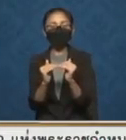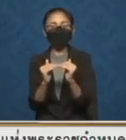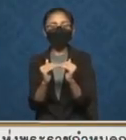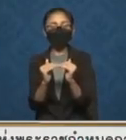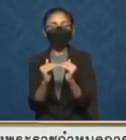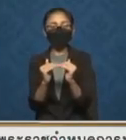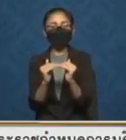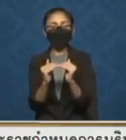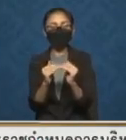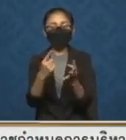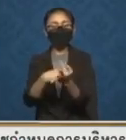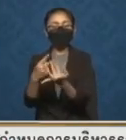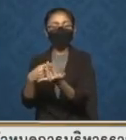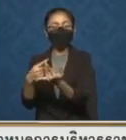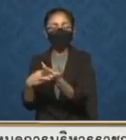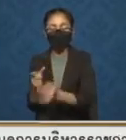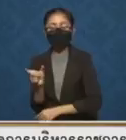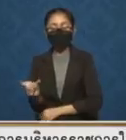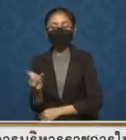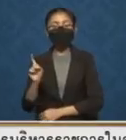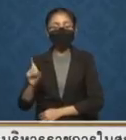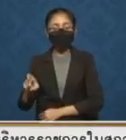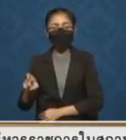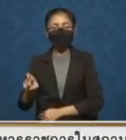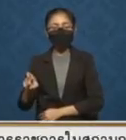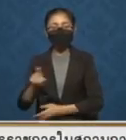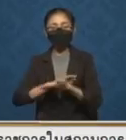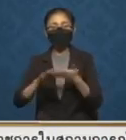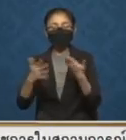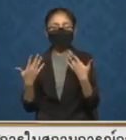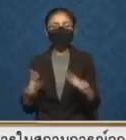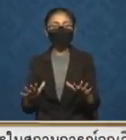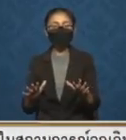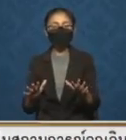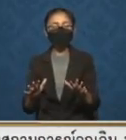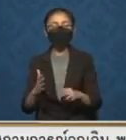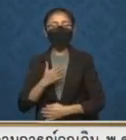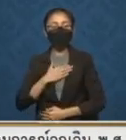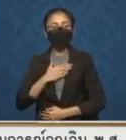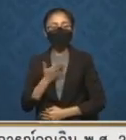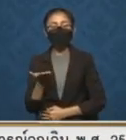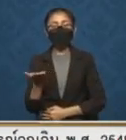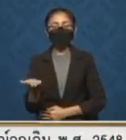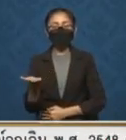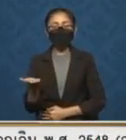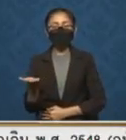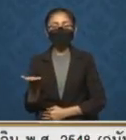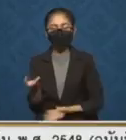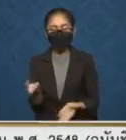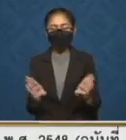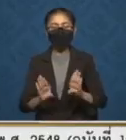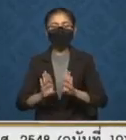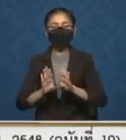ตอนตีสามแล้ว9โมงเช้าต้องมาประชุมไอ้ตารางการประชุมสสการประชุมสภาเนี่ยมันต้องออกมาล่วงหน้าใช่